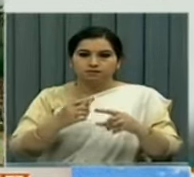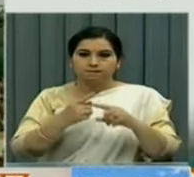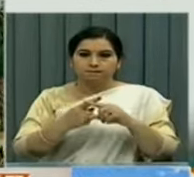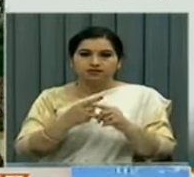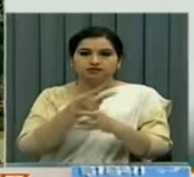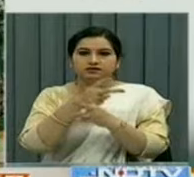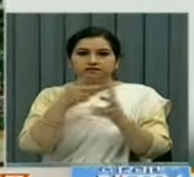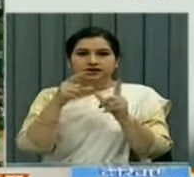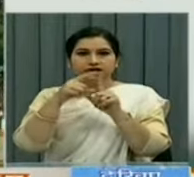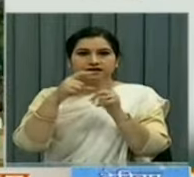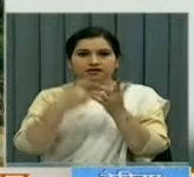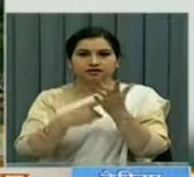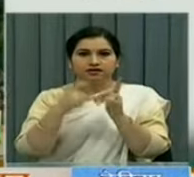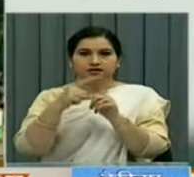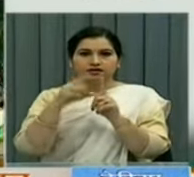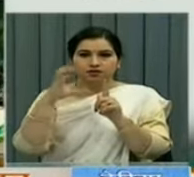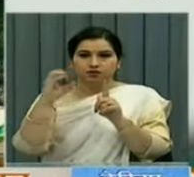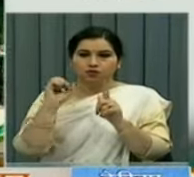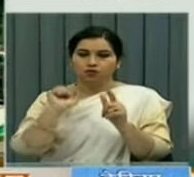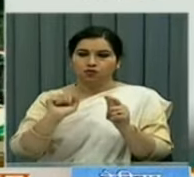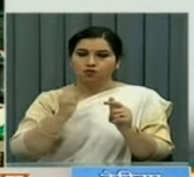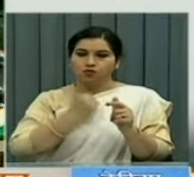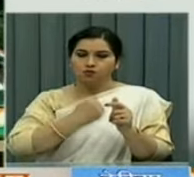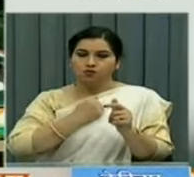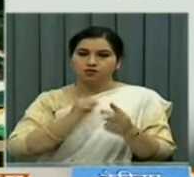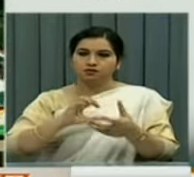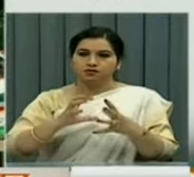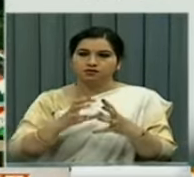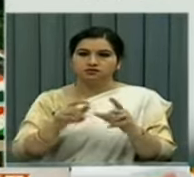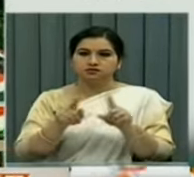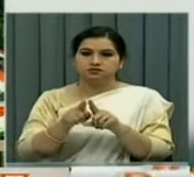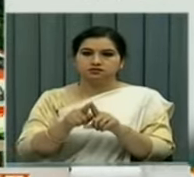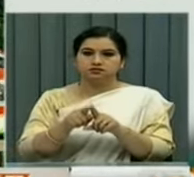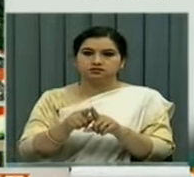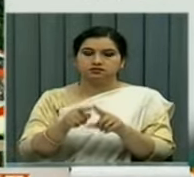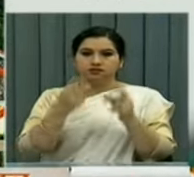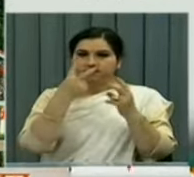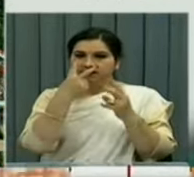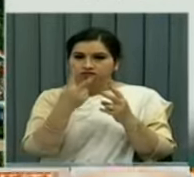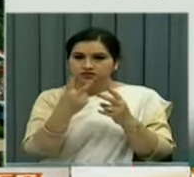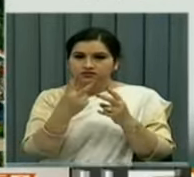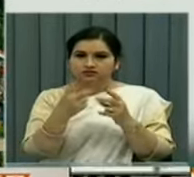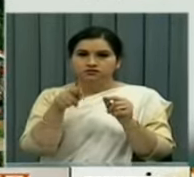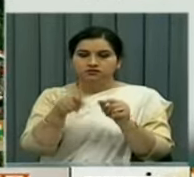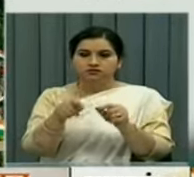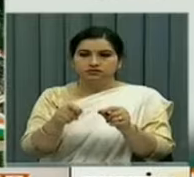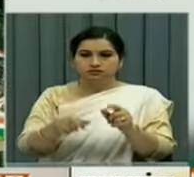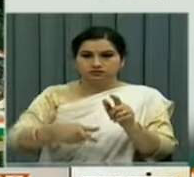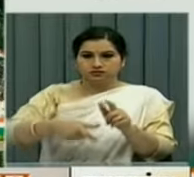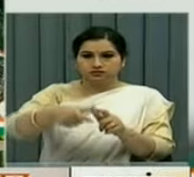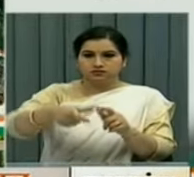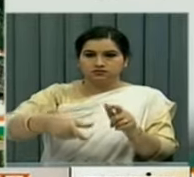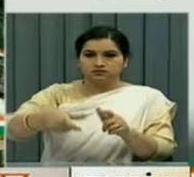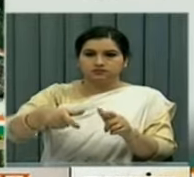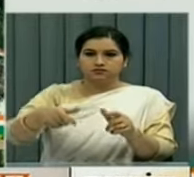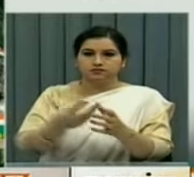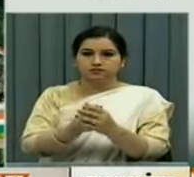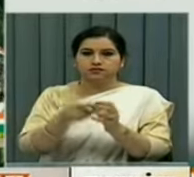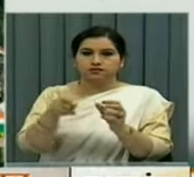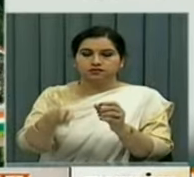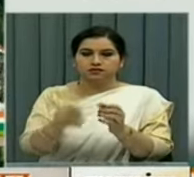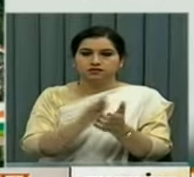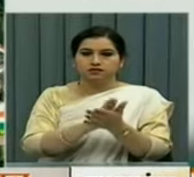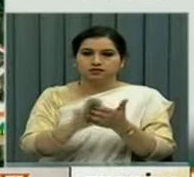अच्छा, indigenously produced, but technology बाहर से आई है। पर ये जो अस्त्र है Helena missile है, इस ये